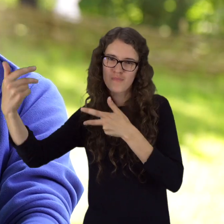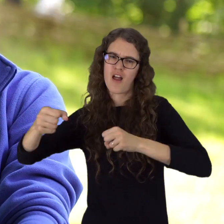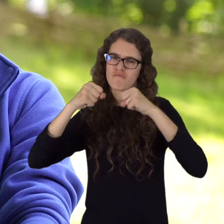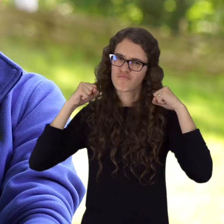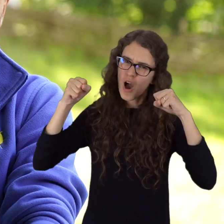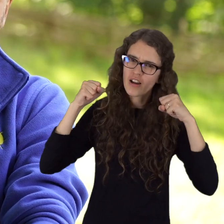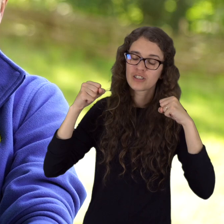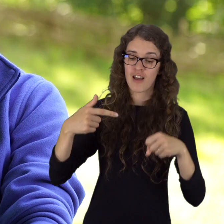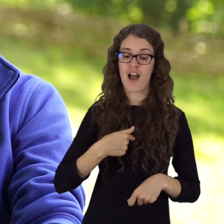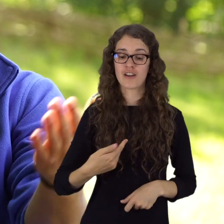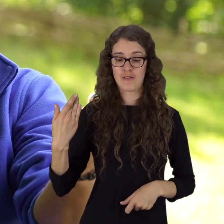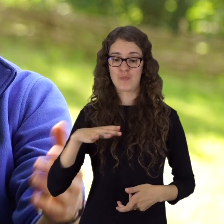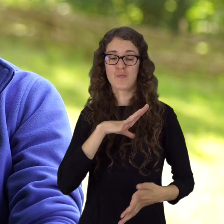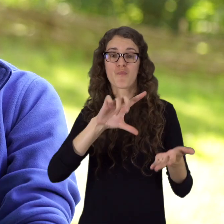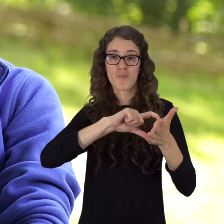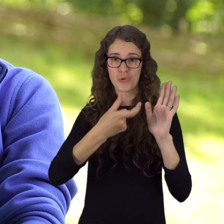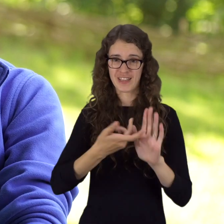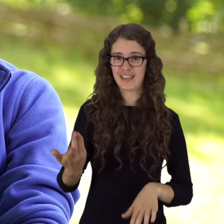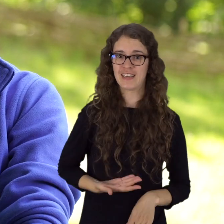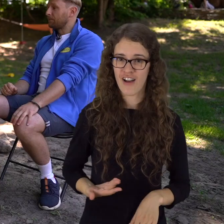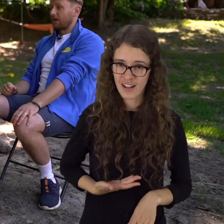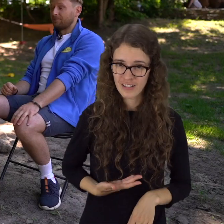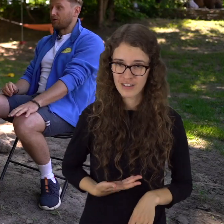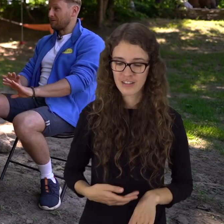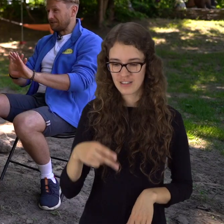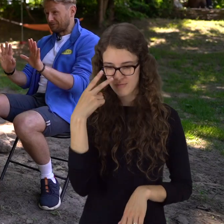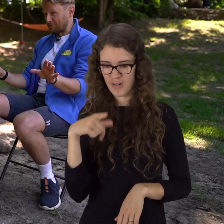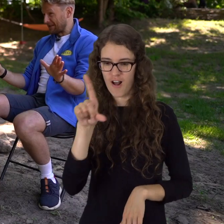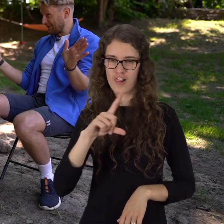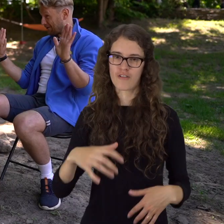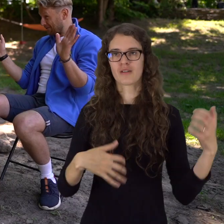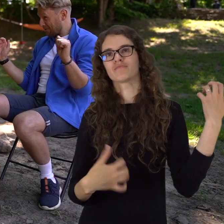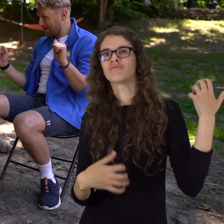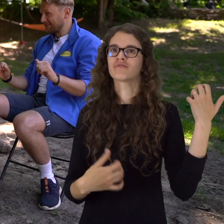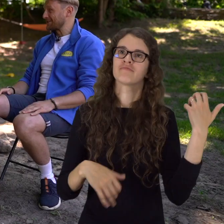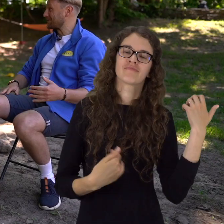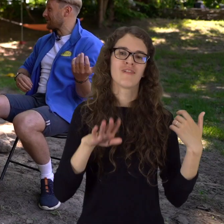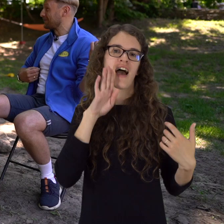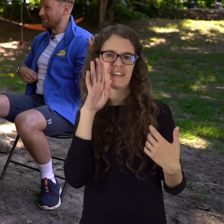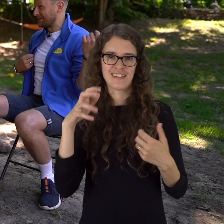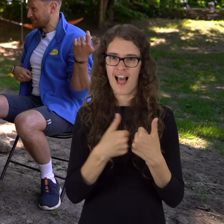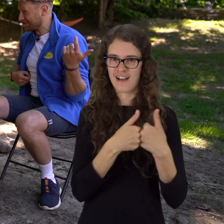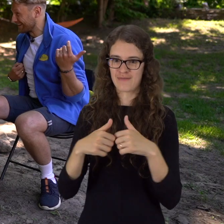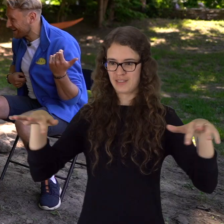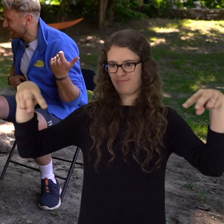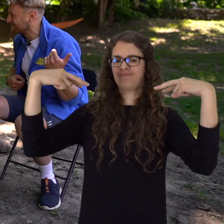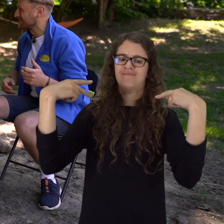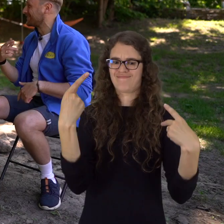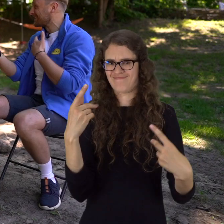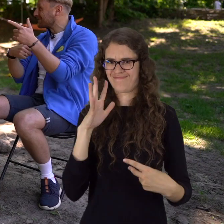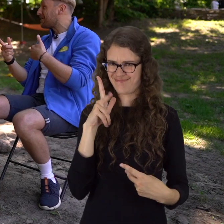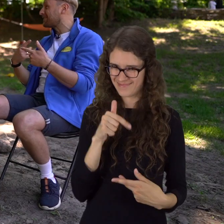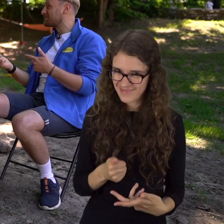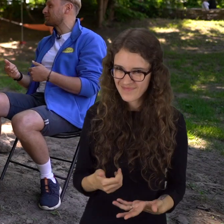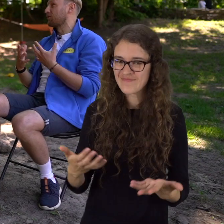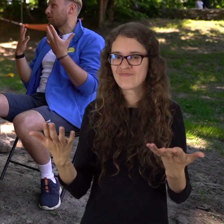aš dar gyvenau viename iš savo, žodžiu, prieš tai gyvenau bute, tai mano kaimynai turbūt ten galvodavo, wow, nes aš sustodavau 9 ryto su gitara ir mes su